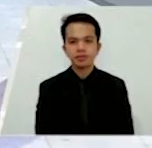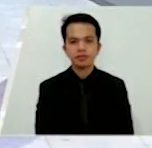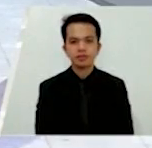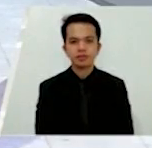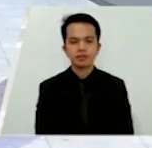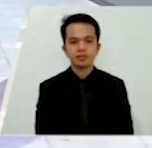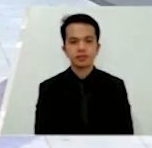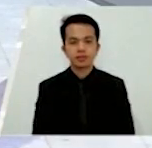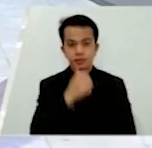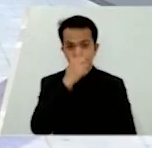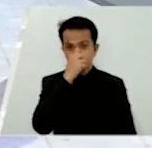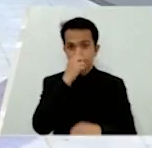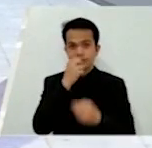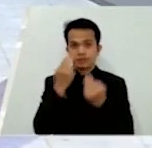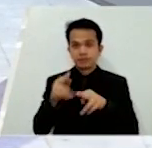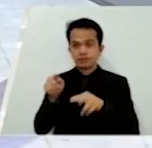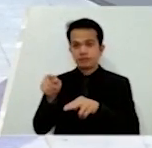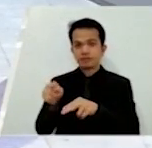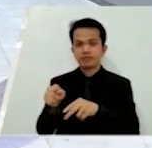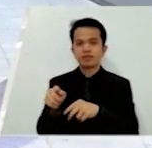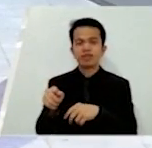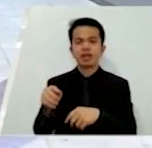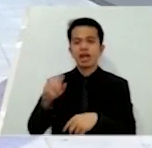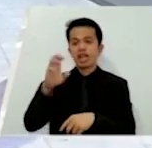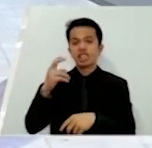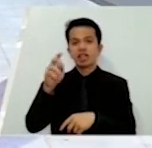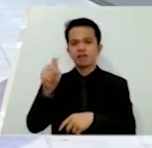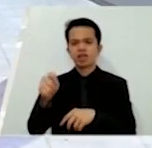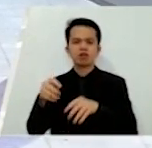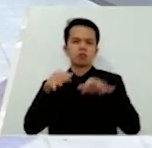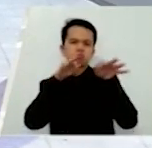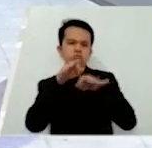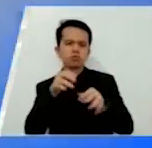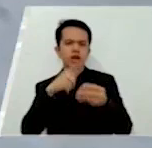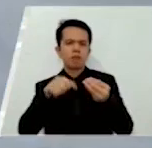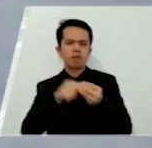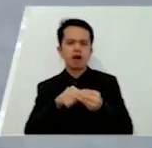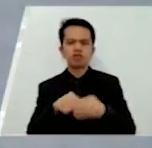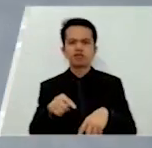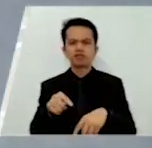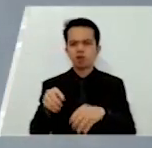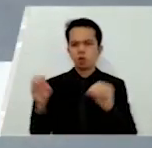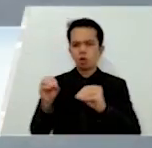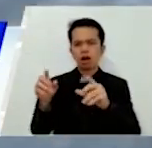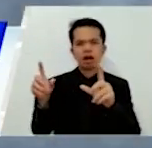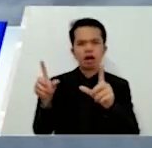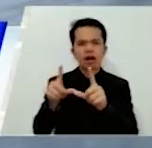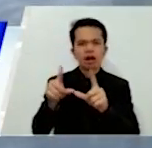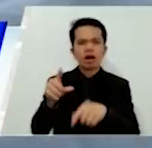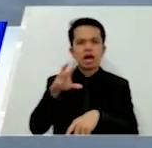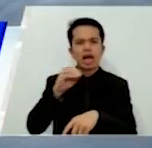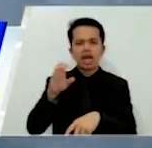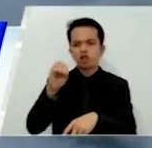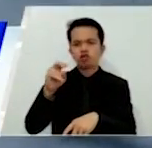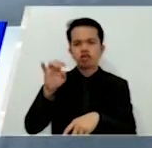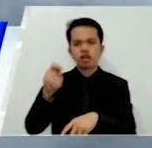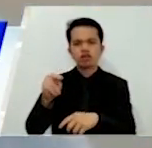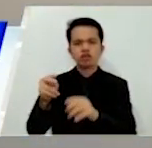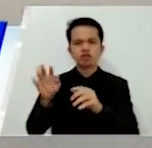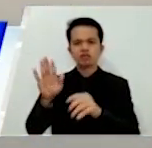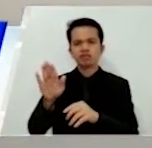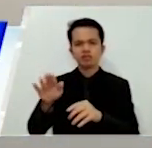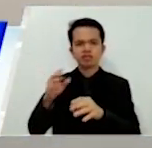dumipensa si dating ilocosur Governor Chavit Singson sa mga batikos na walang plaka at conduction sticker ang kanyang sasakyan na